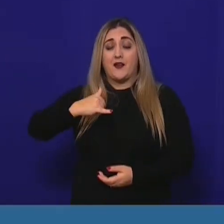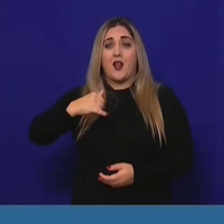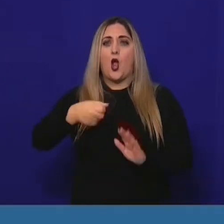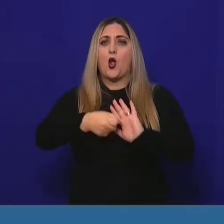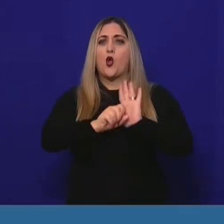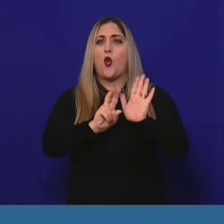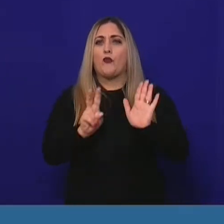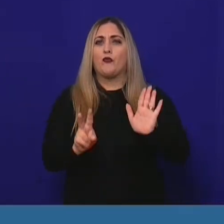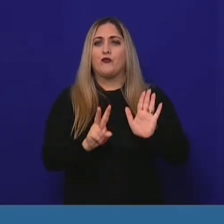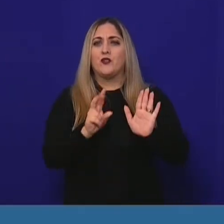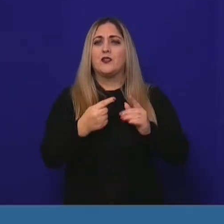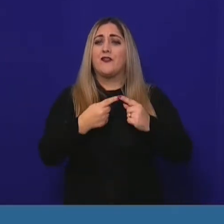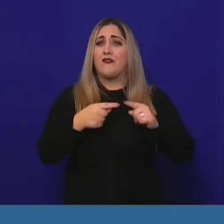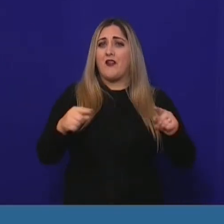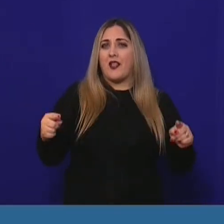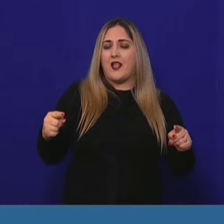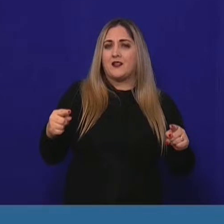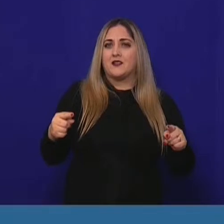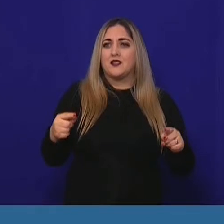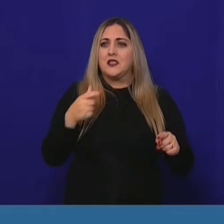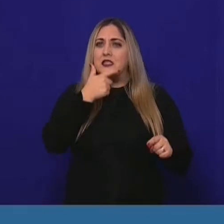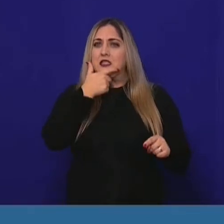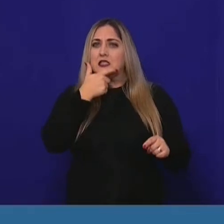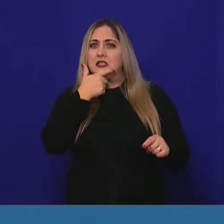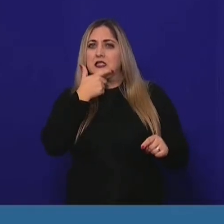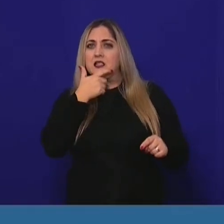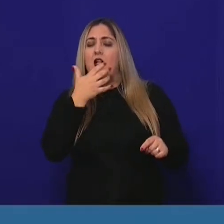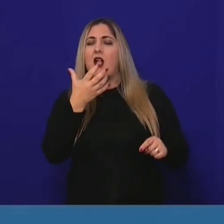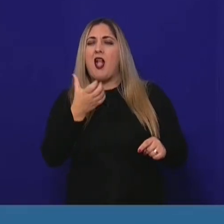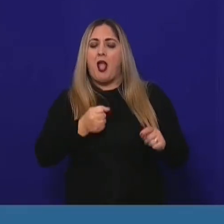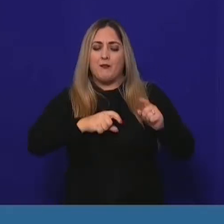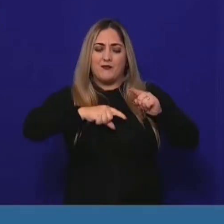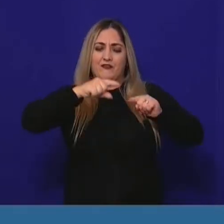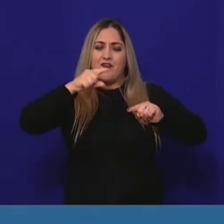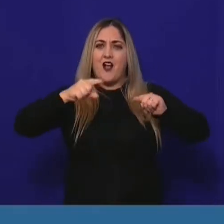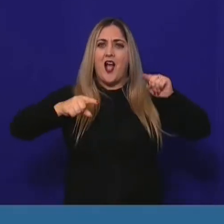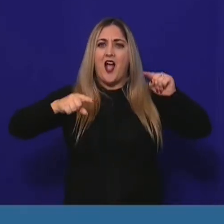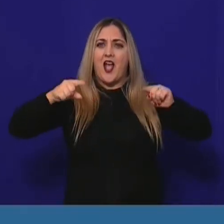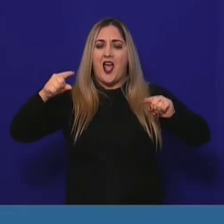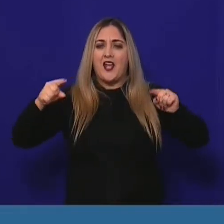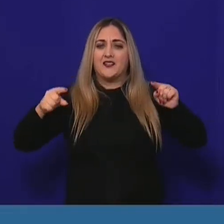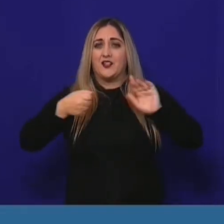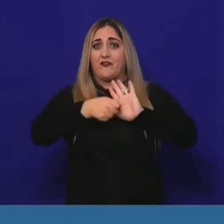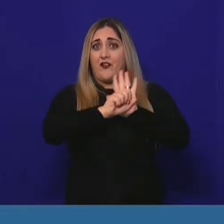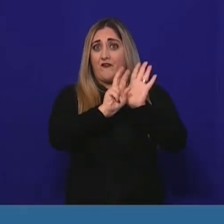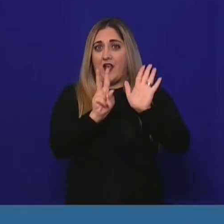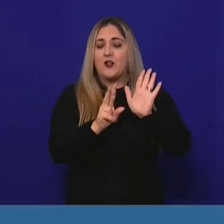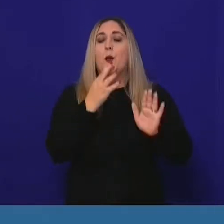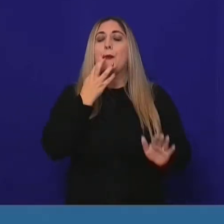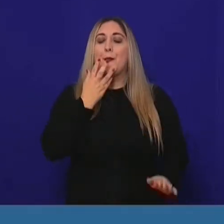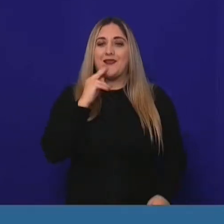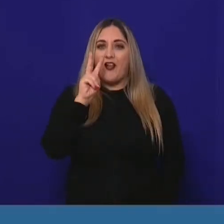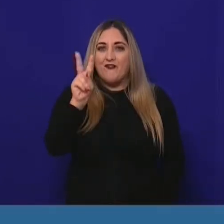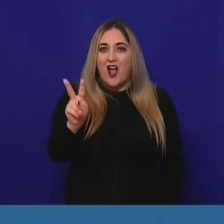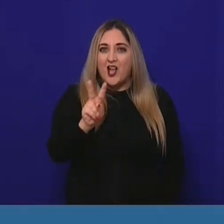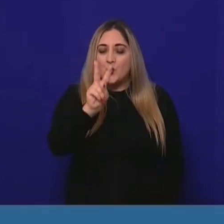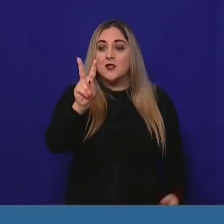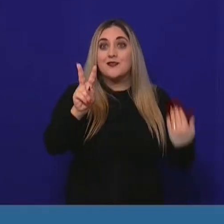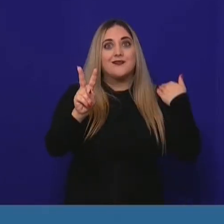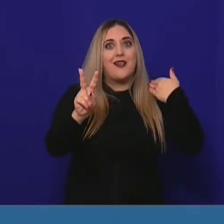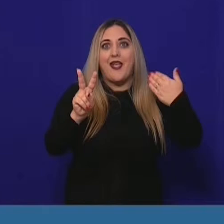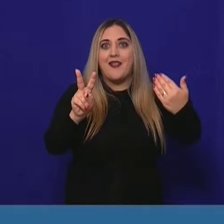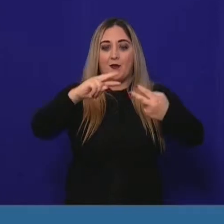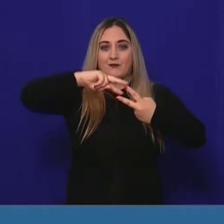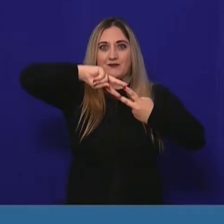bħalma spjegajna dan kien hemm xi varjanti fil-virus dan jiġri dejjem, però rajna li